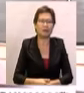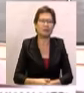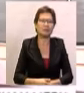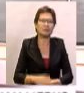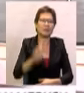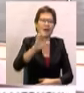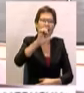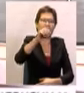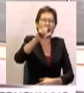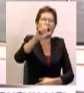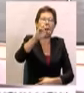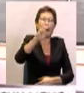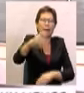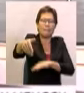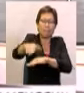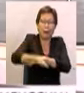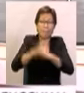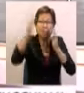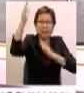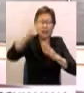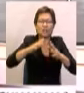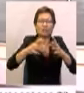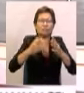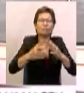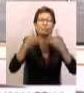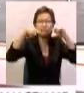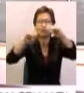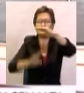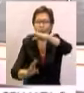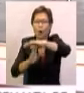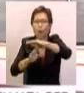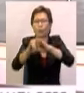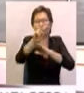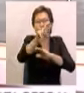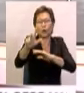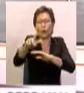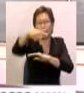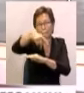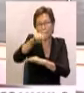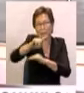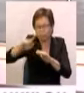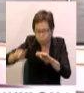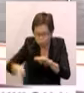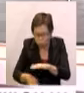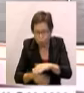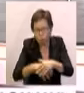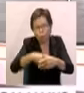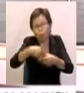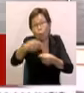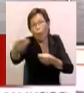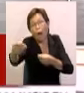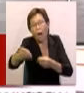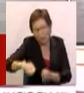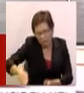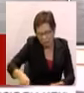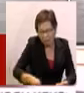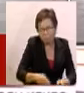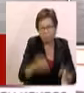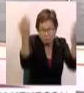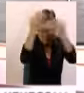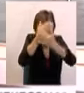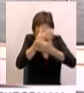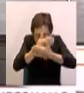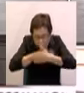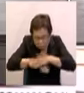Maritim Malaysia Tawau berjaya menggagalkan cubaan 23 pendatang asing tanpa izin parti menyusup keluar menggunakan laluan yang tidak